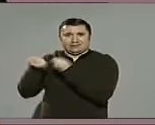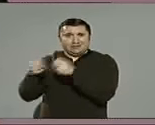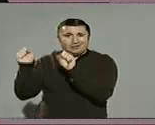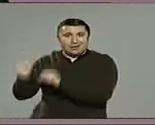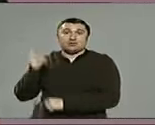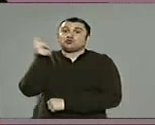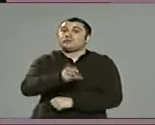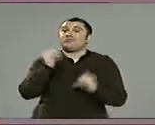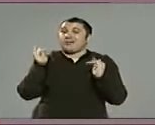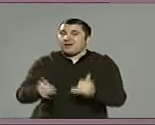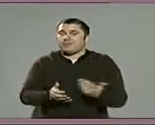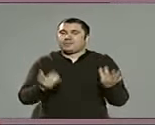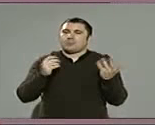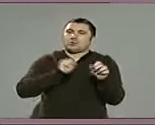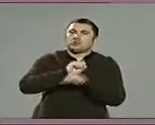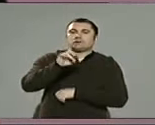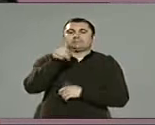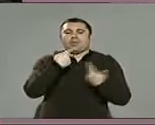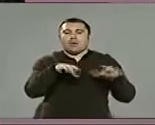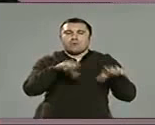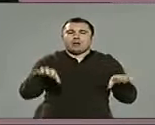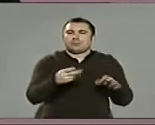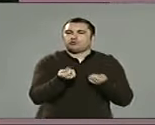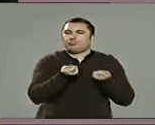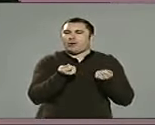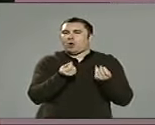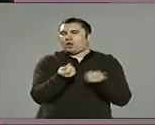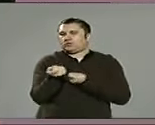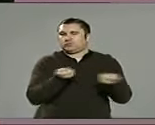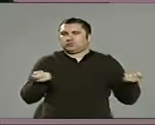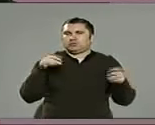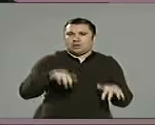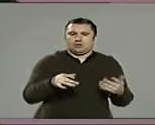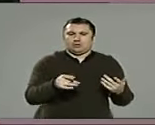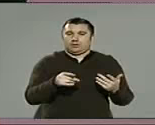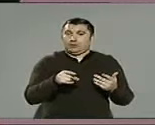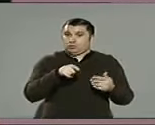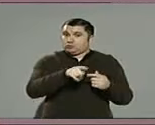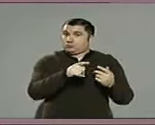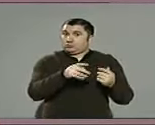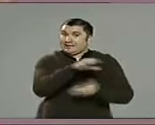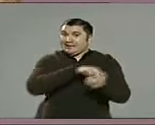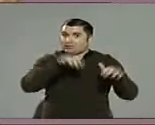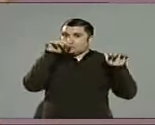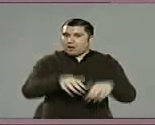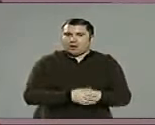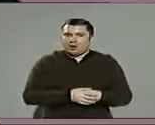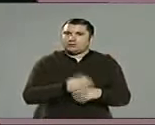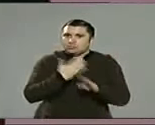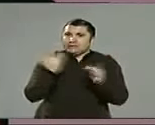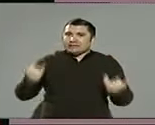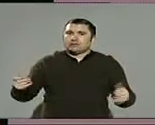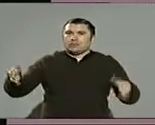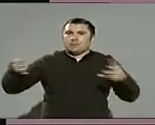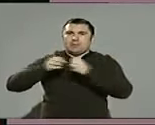euch, die Besteuerung der Banken und Spekulanten, die uns in die Krise hineingeführt hat, wegen derer wir gigantische Schulden haben